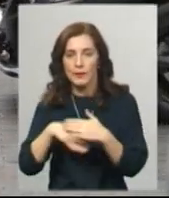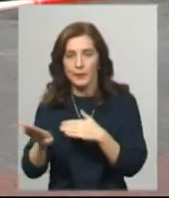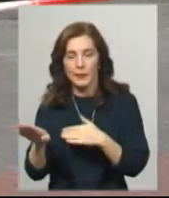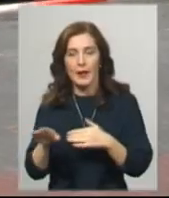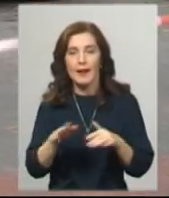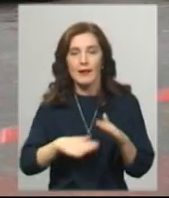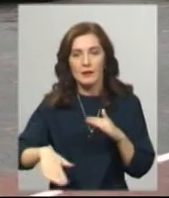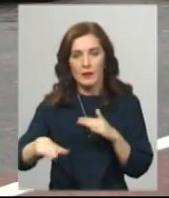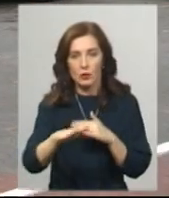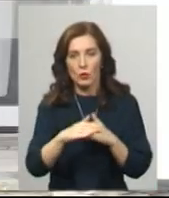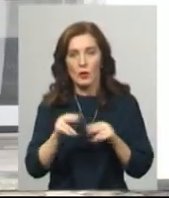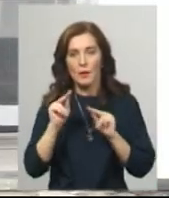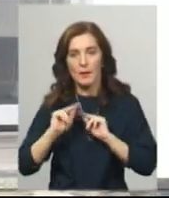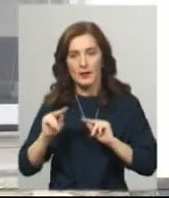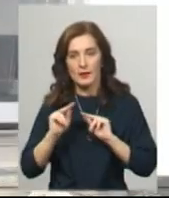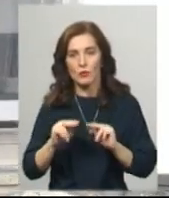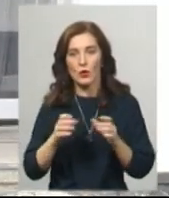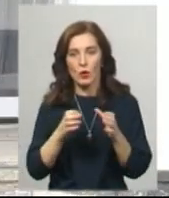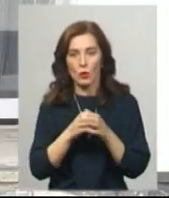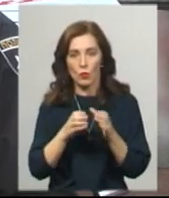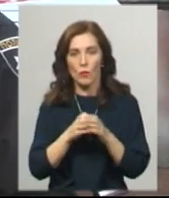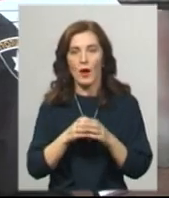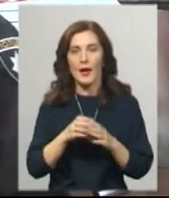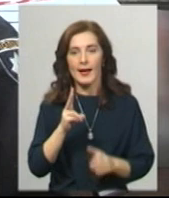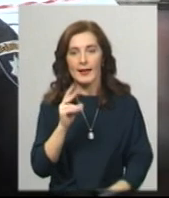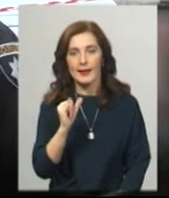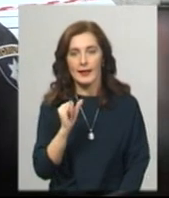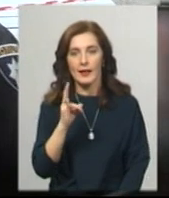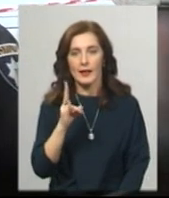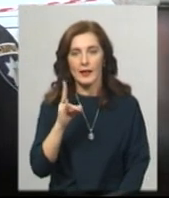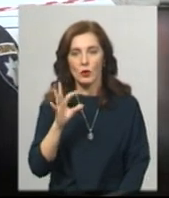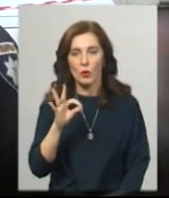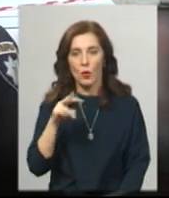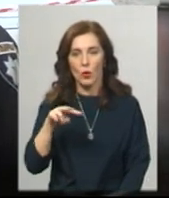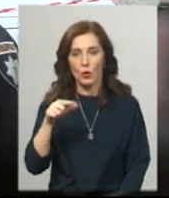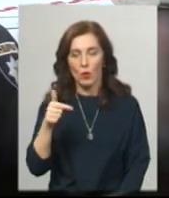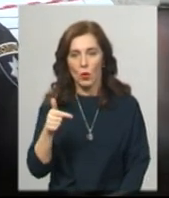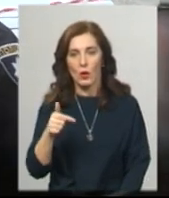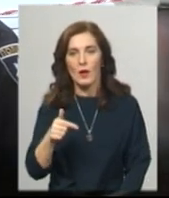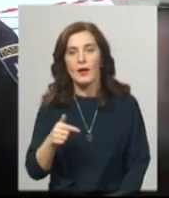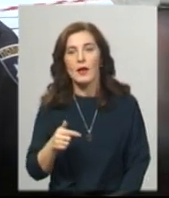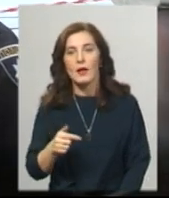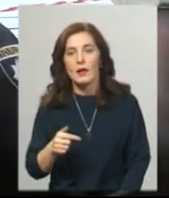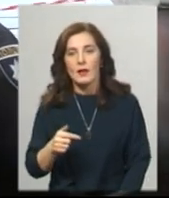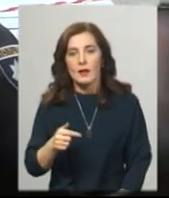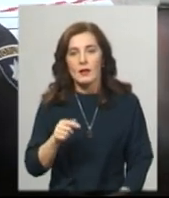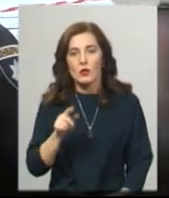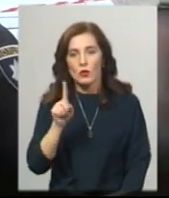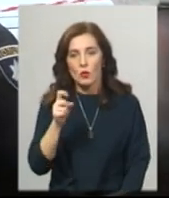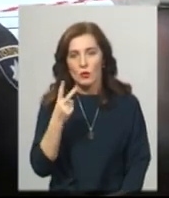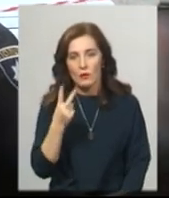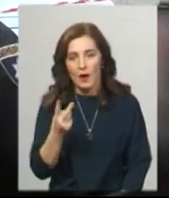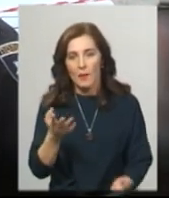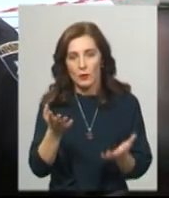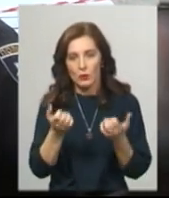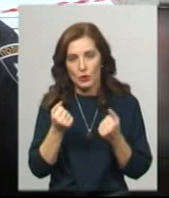університету працює оперативна група – вибухотехніки і кінологи. 11:15 до на чергову частину на лінію 102 надійшло повідомлення